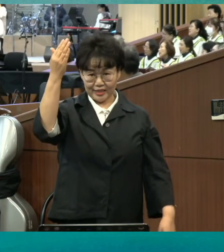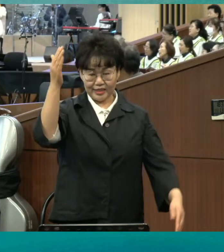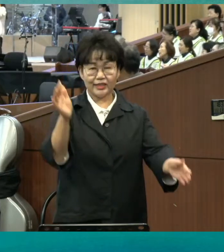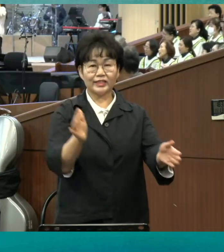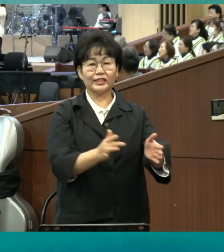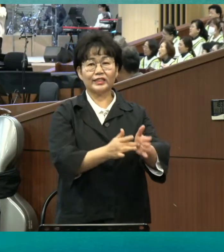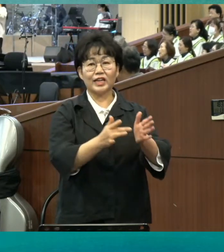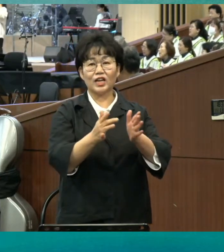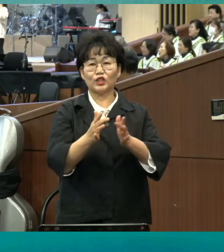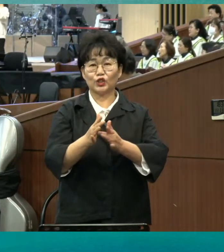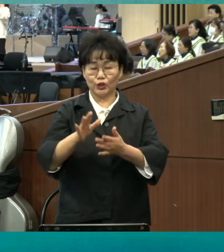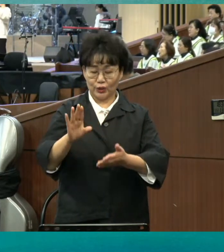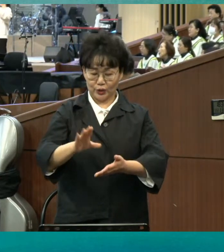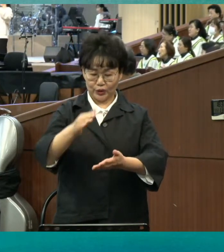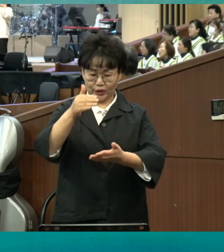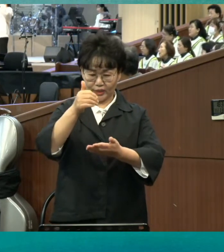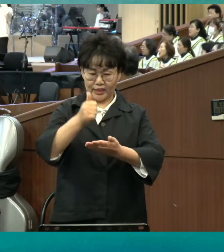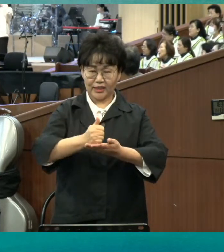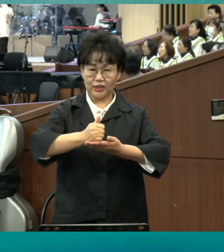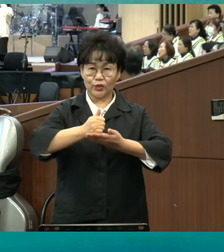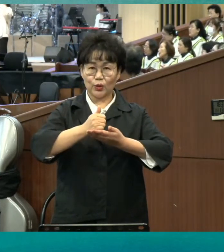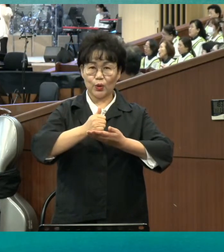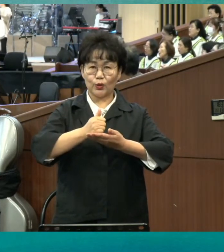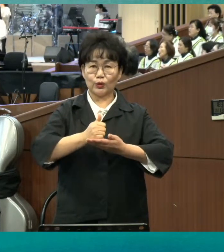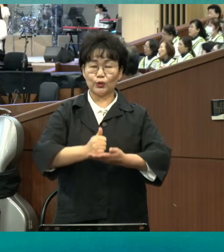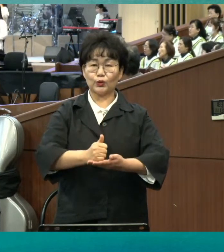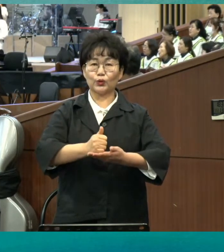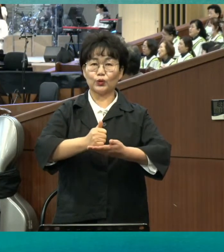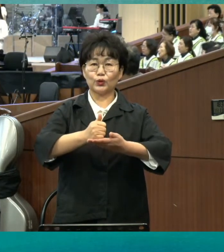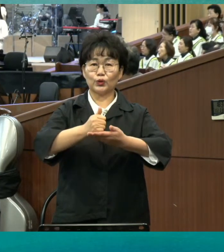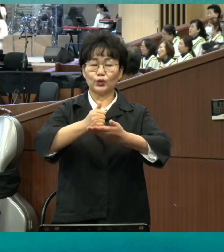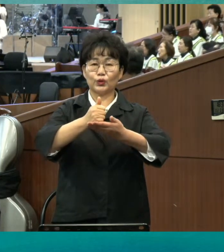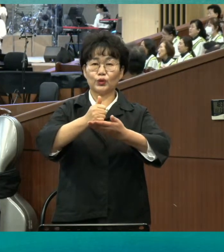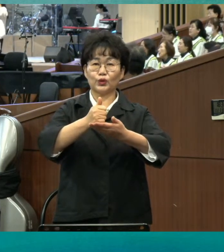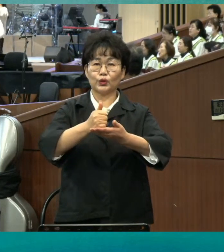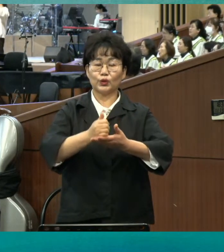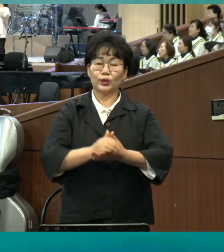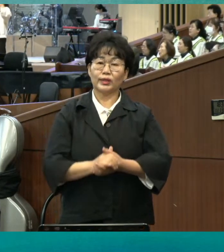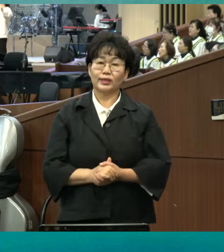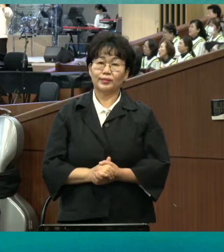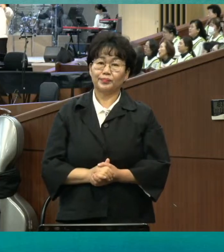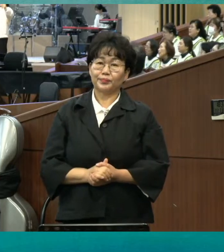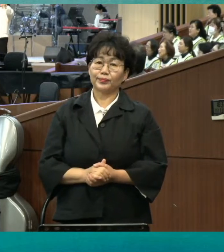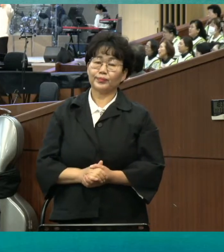당신은 예수 그리스도 우리 주님을 찬양합니다.